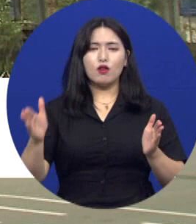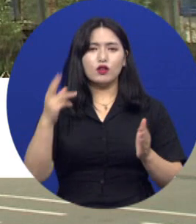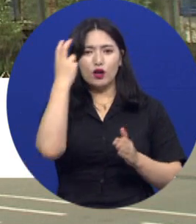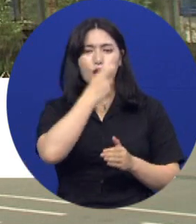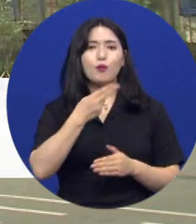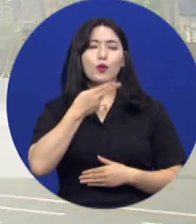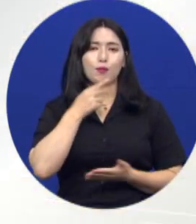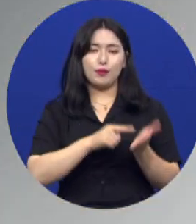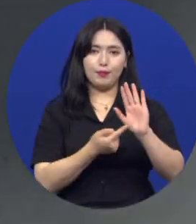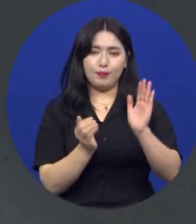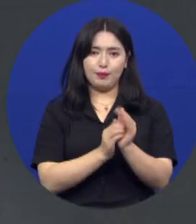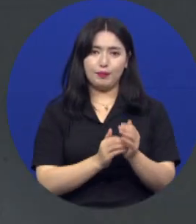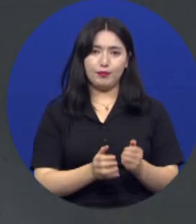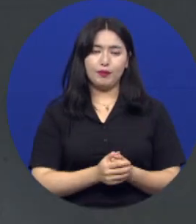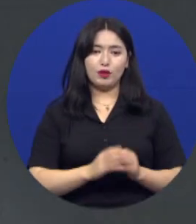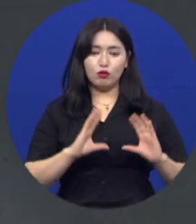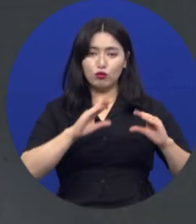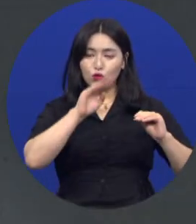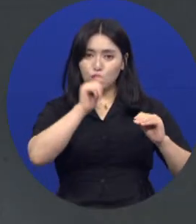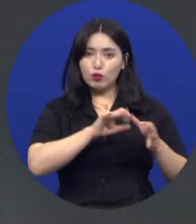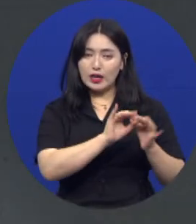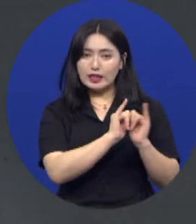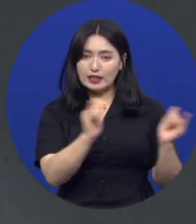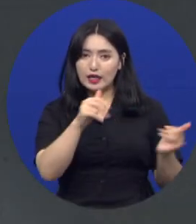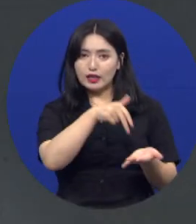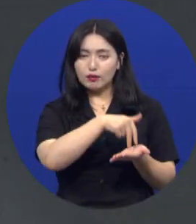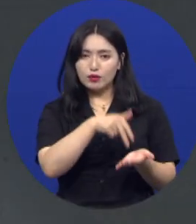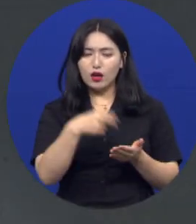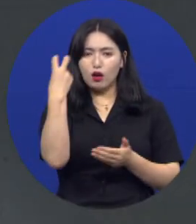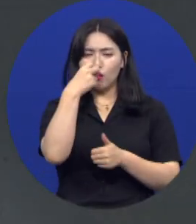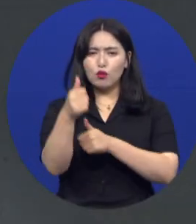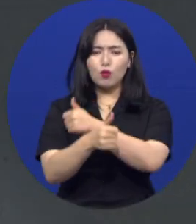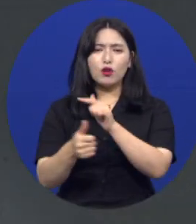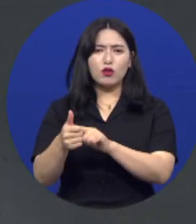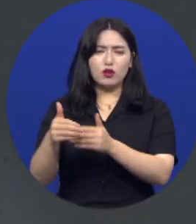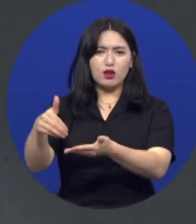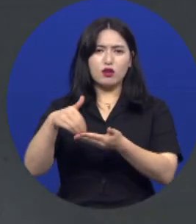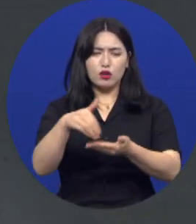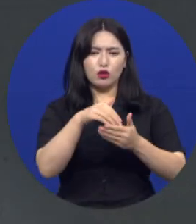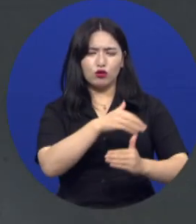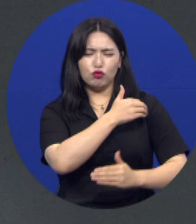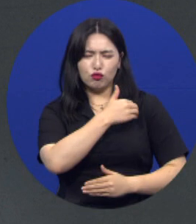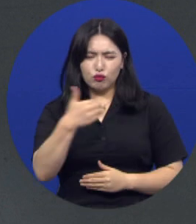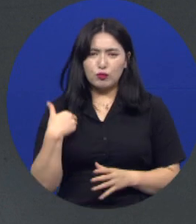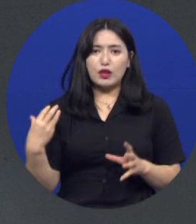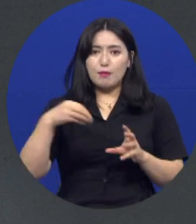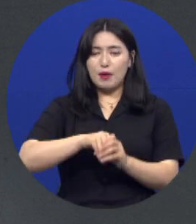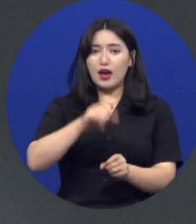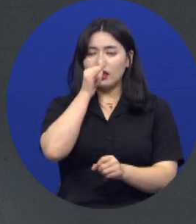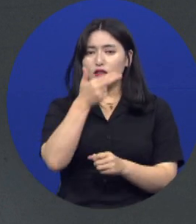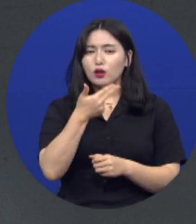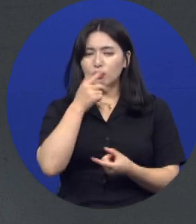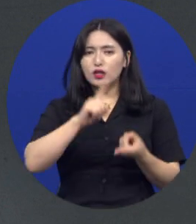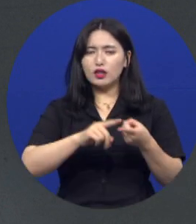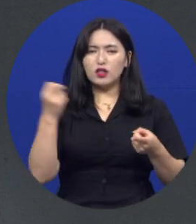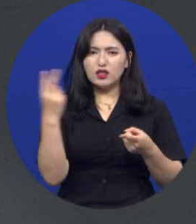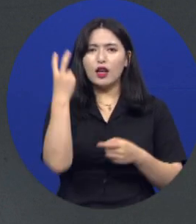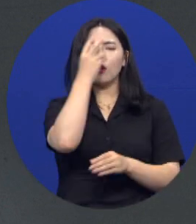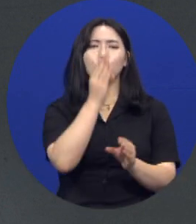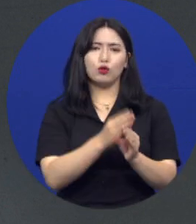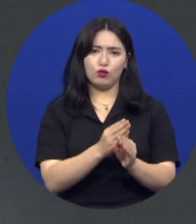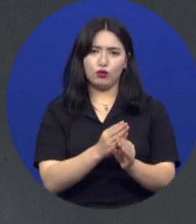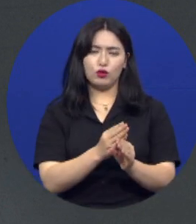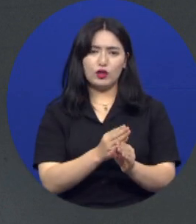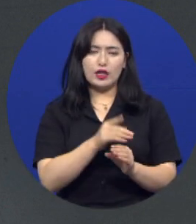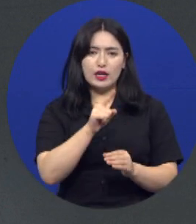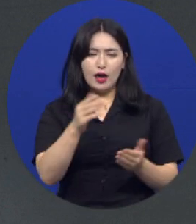않다고 밝혔습니다. 국토부 관계자는 검토위원들의 의견이 충실히 반영됐는지 재검토하고 있고,